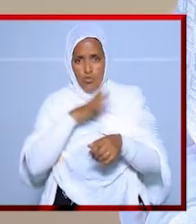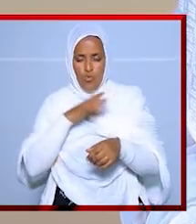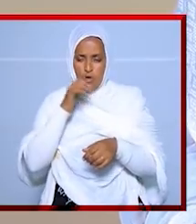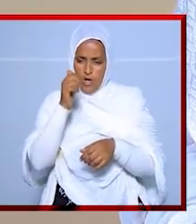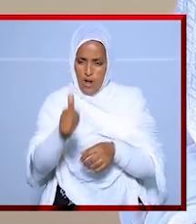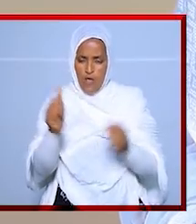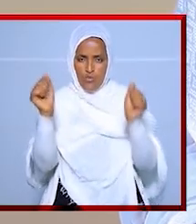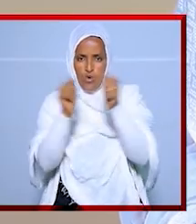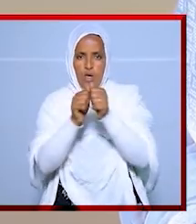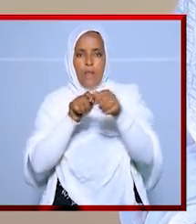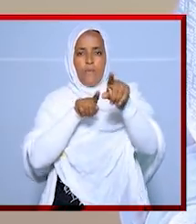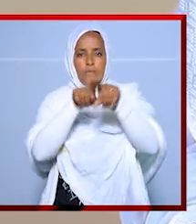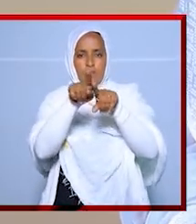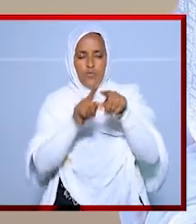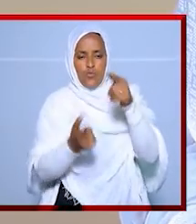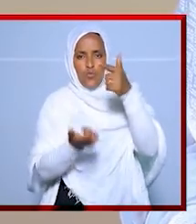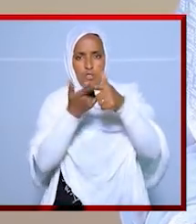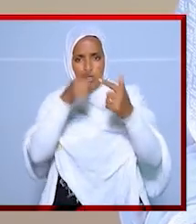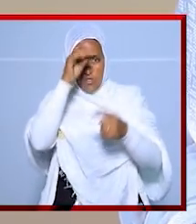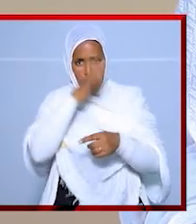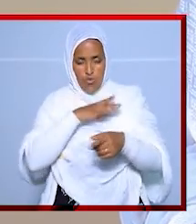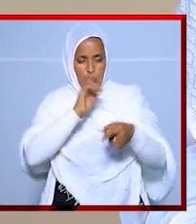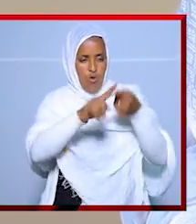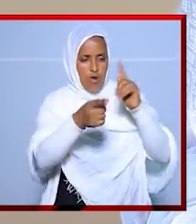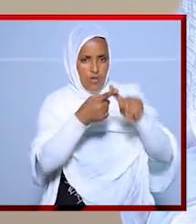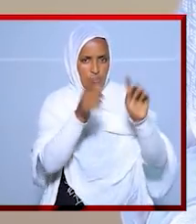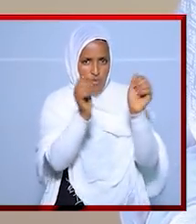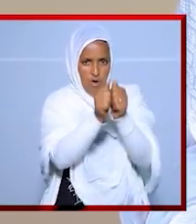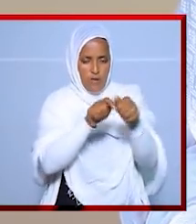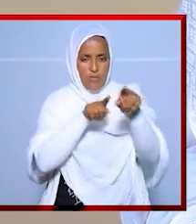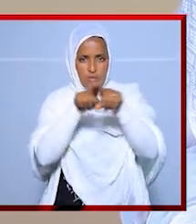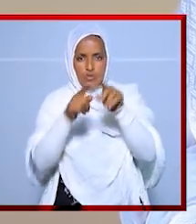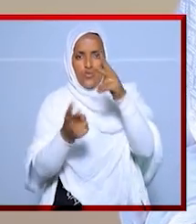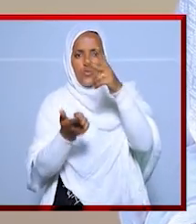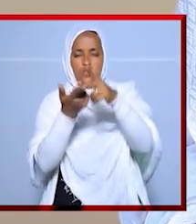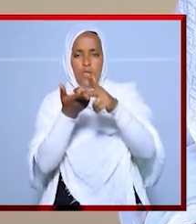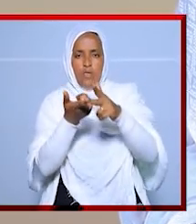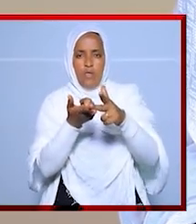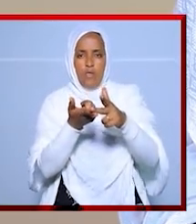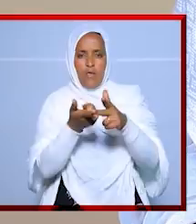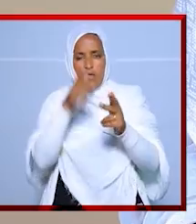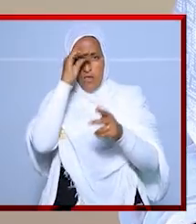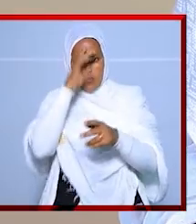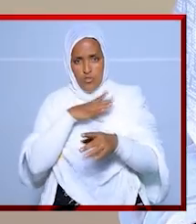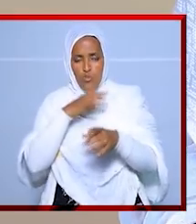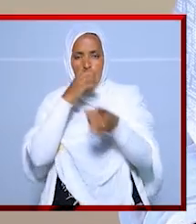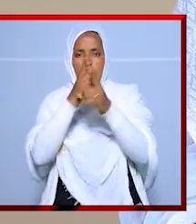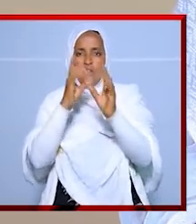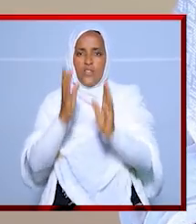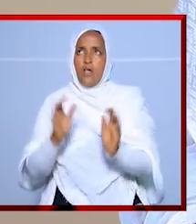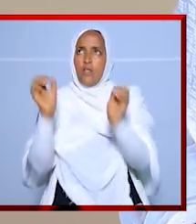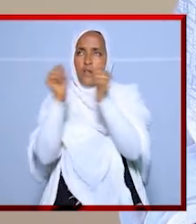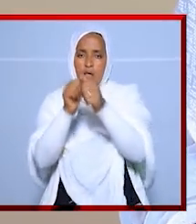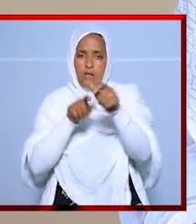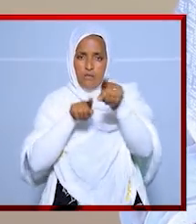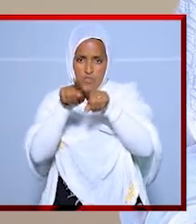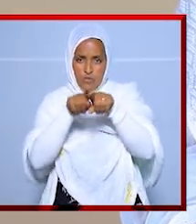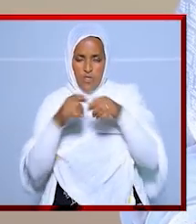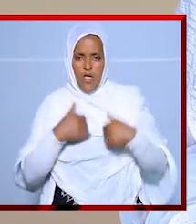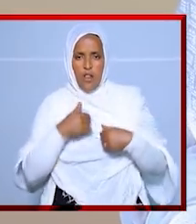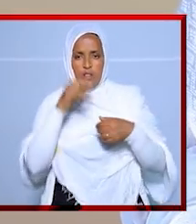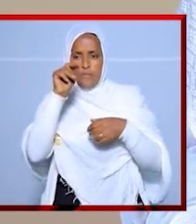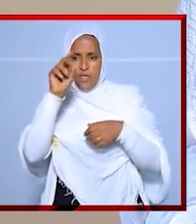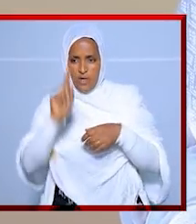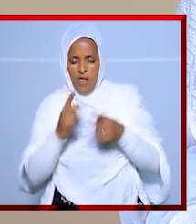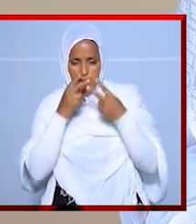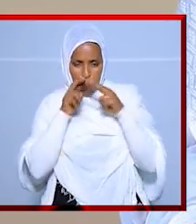የመጀመሪያው ሰውን ከራሱ ጋር በማስማማት፣ ሁለተኛ ሰውን ከባልንጀራው ጋር በማስማማት፣ ሶስተኛ ሰውን ከፈጣሪው ጋር በማስማማት ያላት